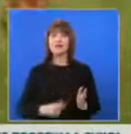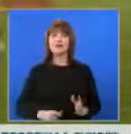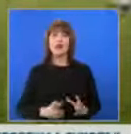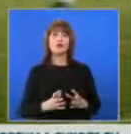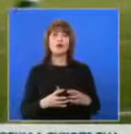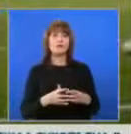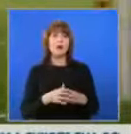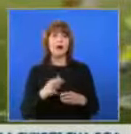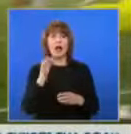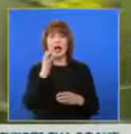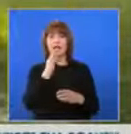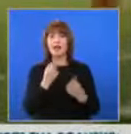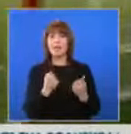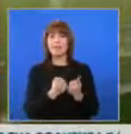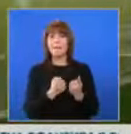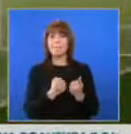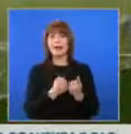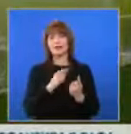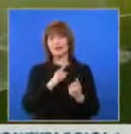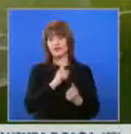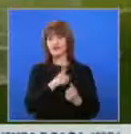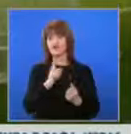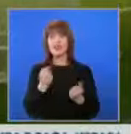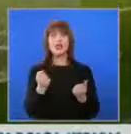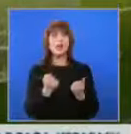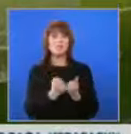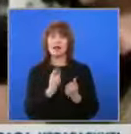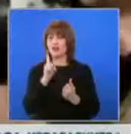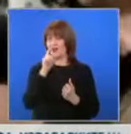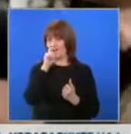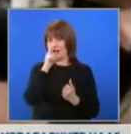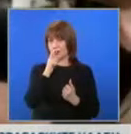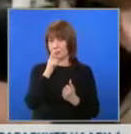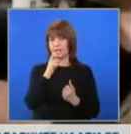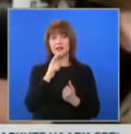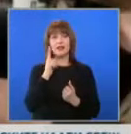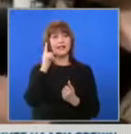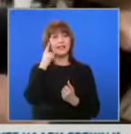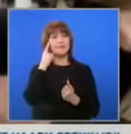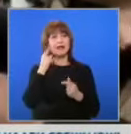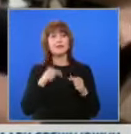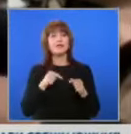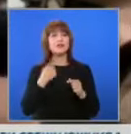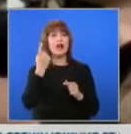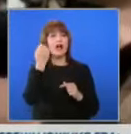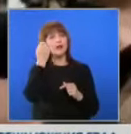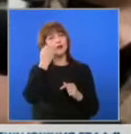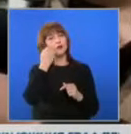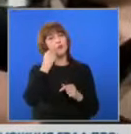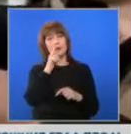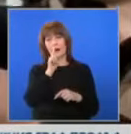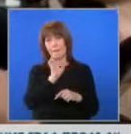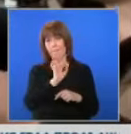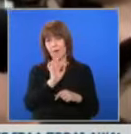няма мача, които не са важни. Всеки мач е важен, особено когато нямаш добри резултати. Смятам, че сега е така един добър момент.